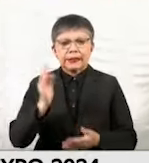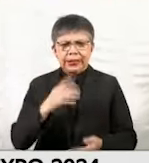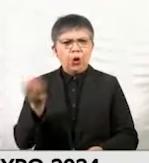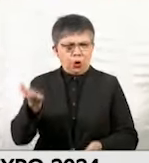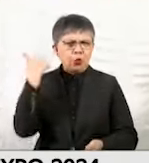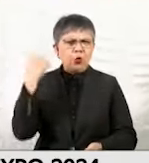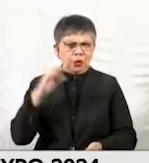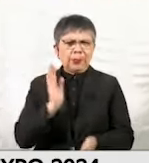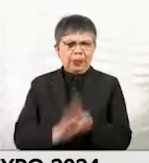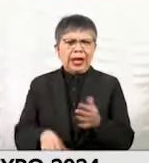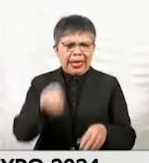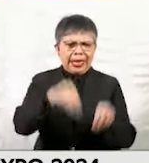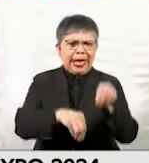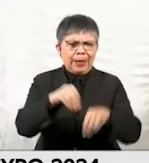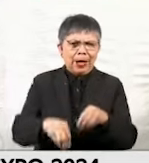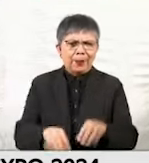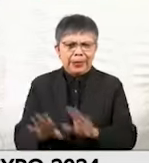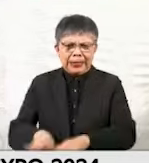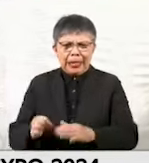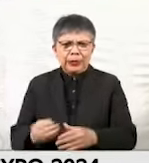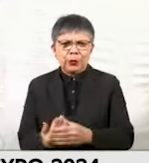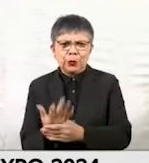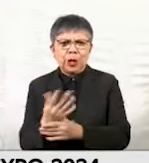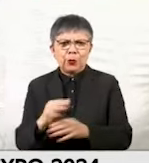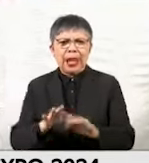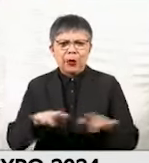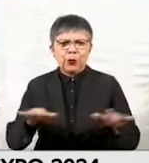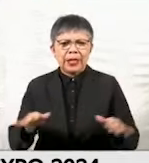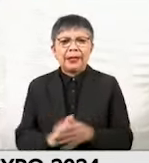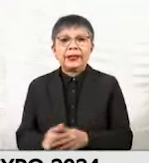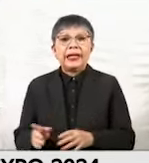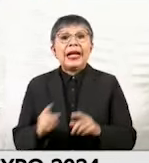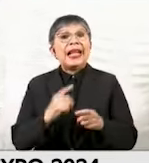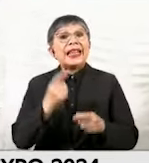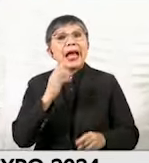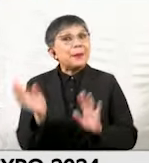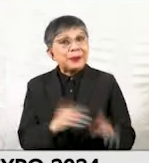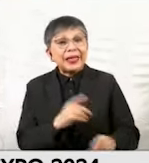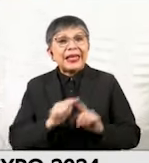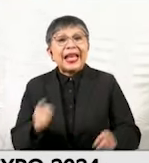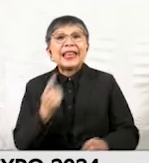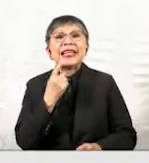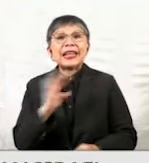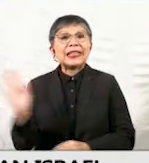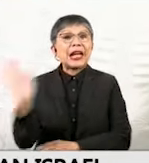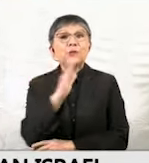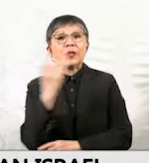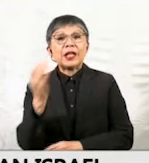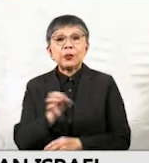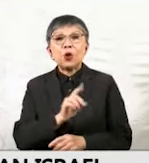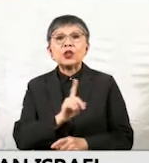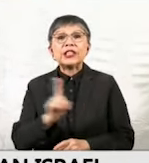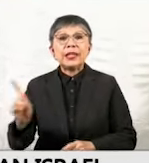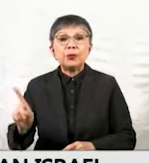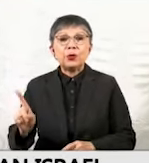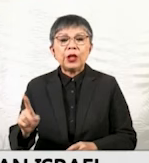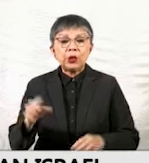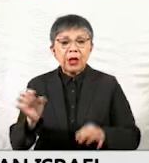ruput laut saya memberdayakan masyarakat sana cuman transportasi di Pulau Seribu ini adalah transportasi antar